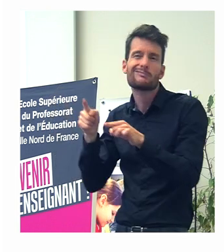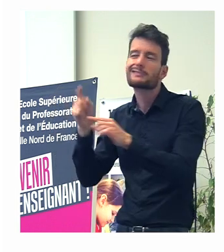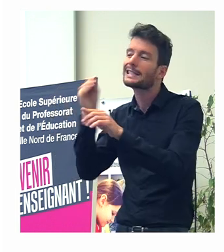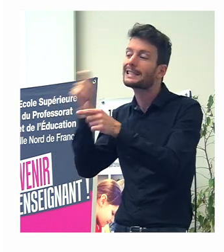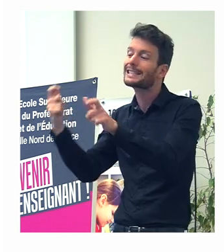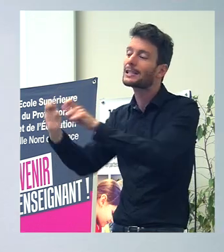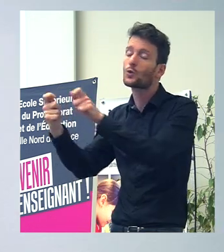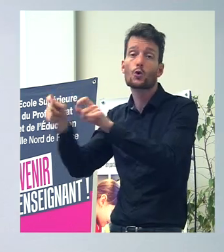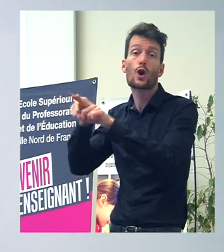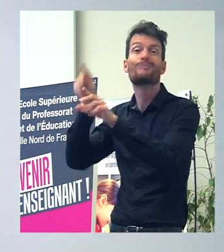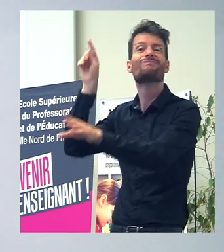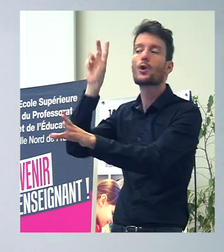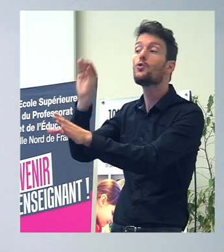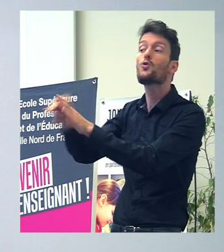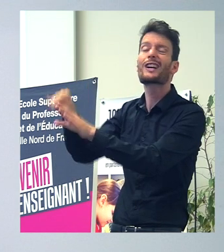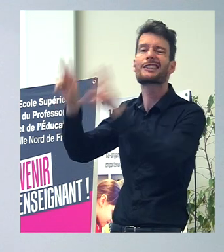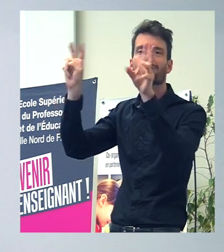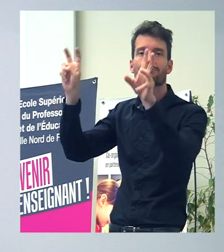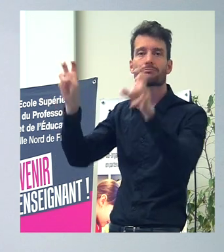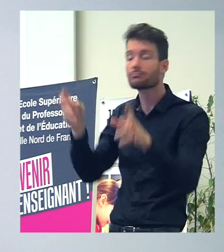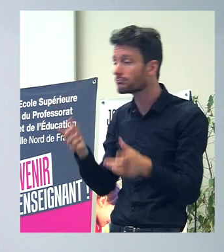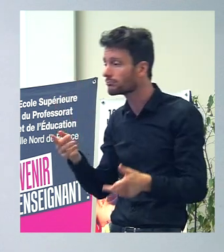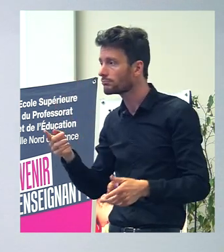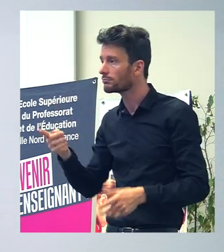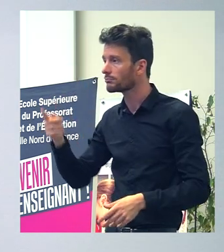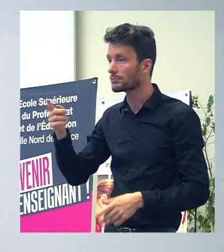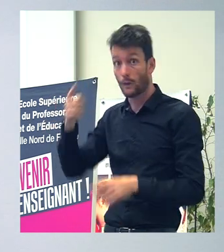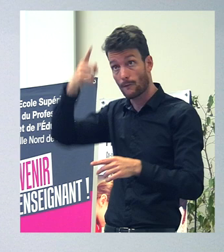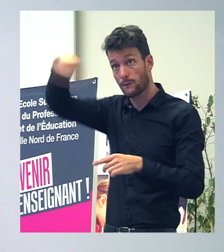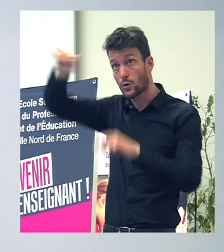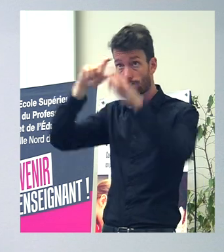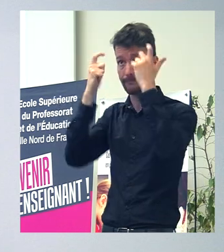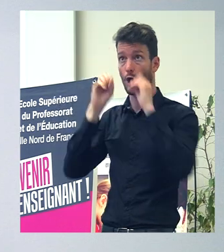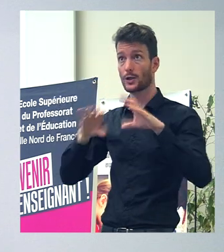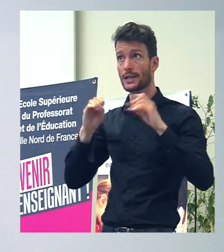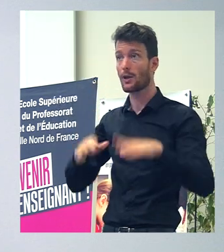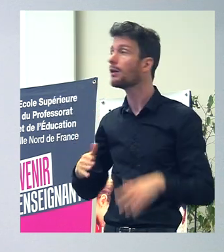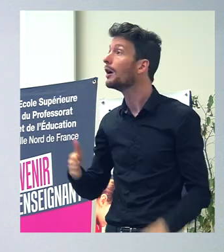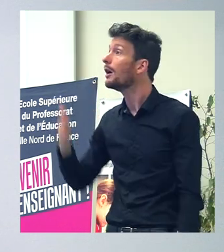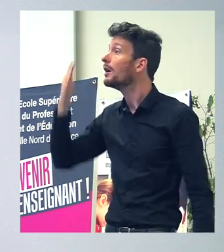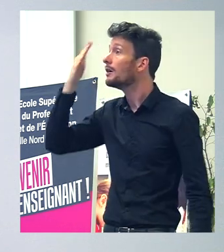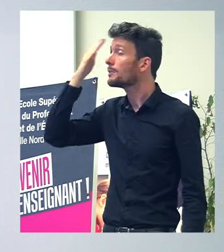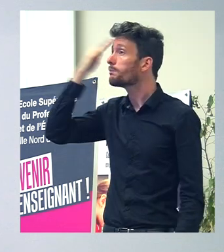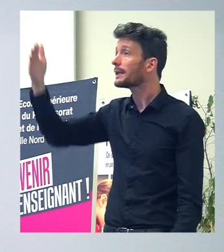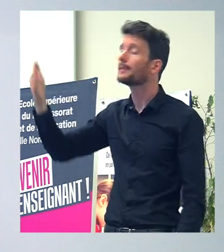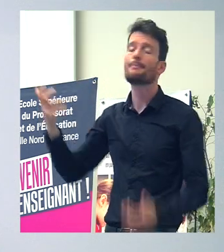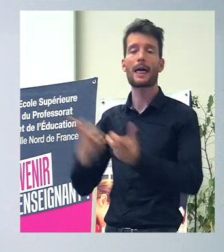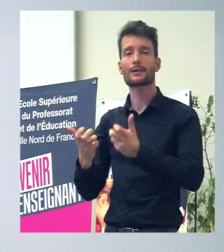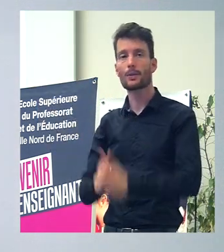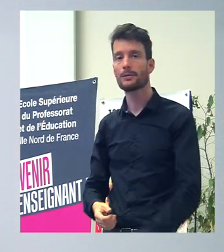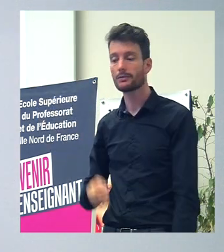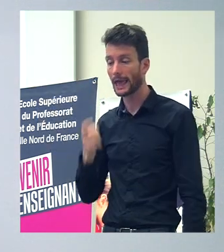que vous êtes un enseignant et que l'élève se demandera ce qu'il fiche là, dans votre classe, si il ne